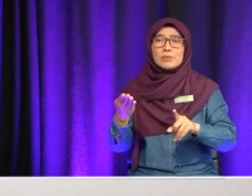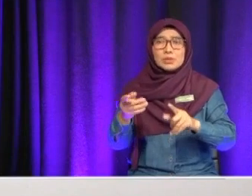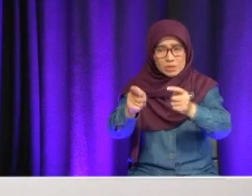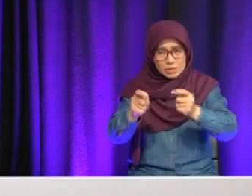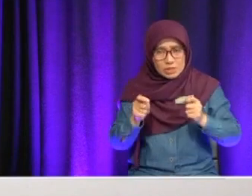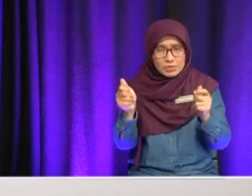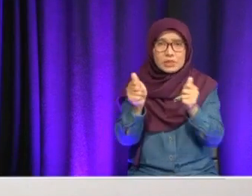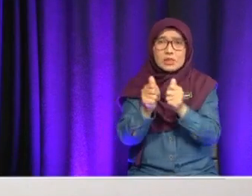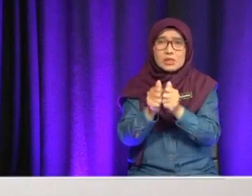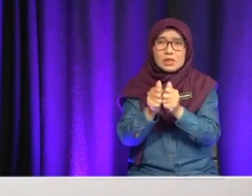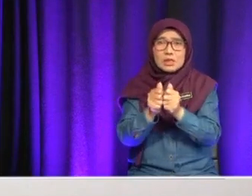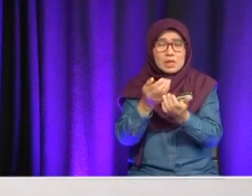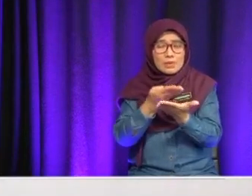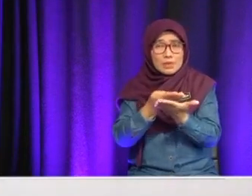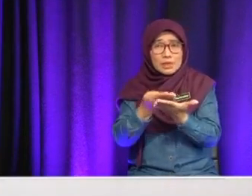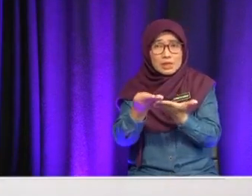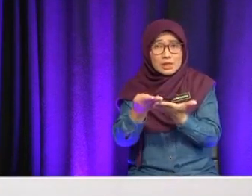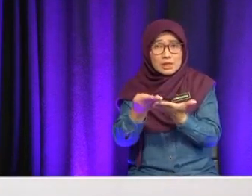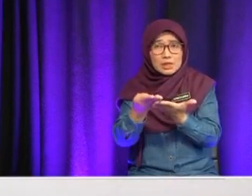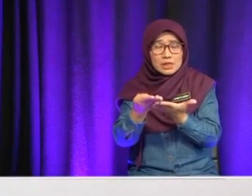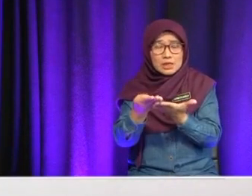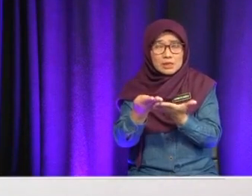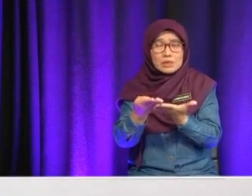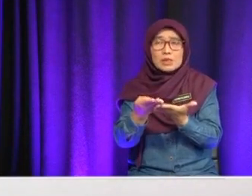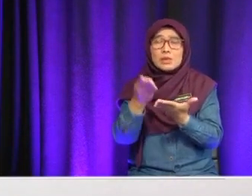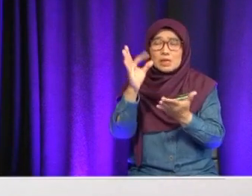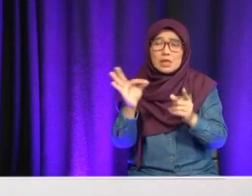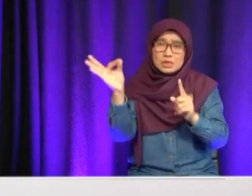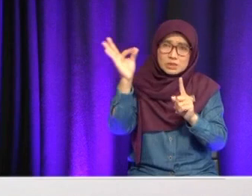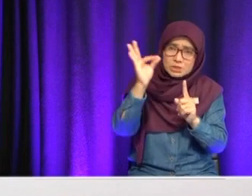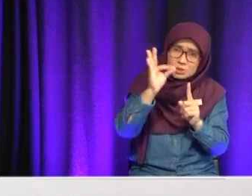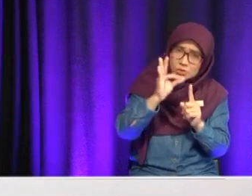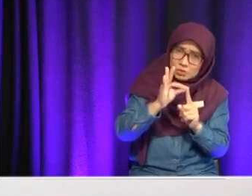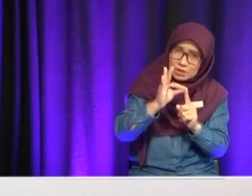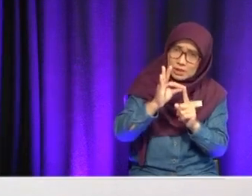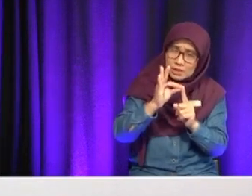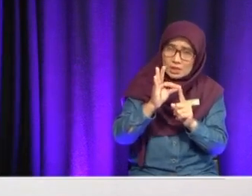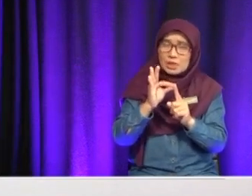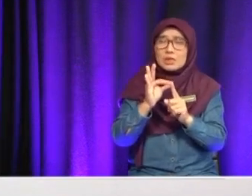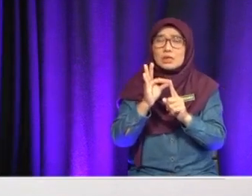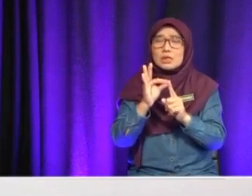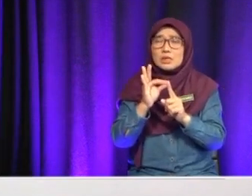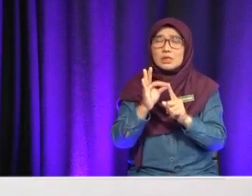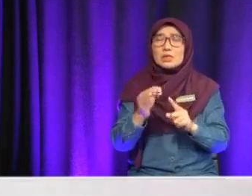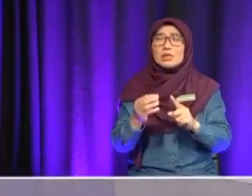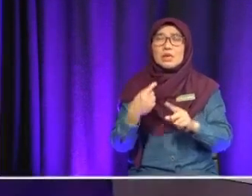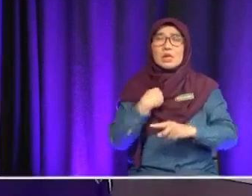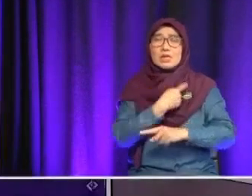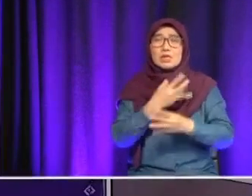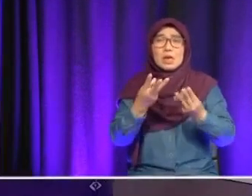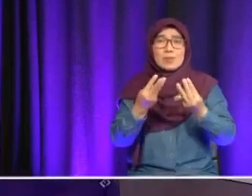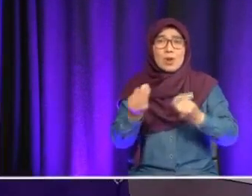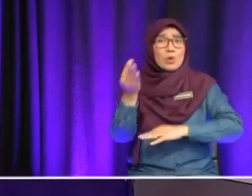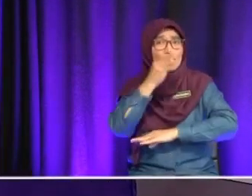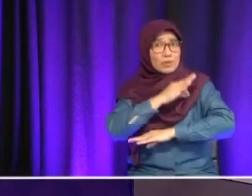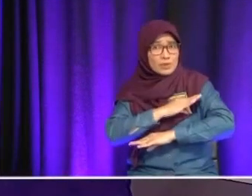yang sesuai mengikut perjanjian yang ditentukan. Okey, jadi sewa ni kita nak Kita nakkan manfaat.